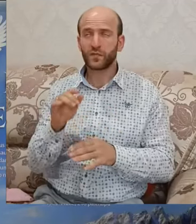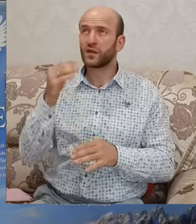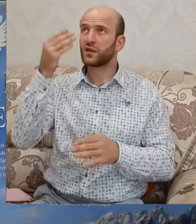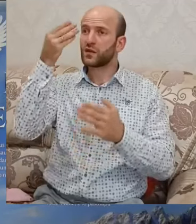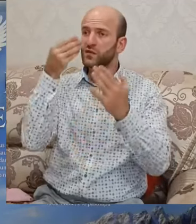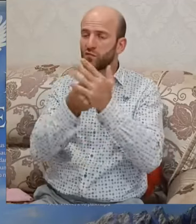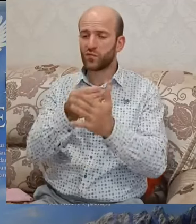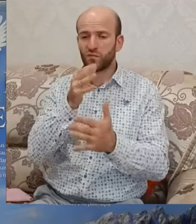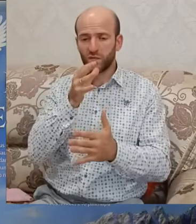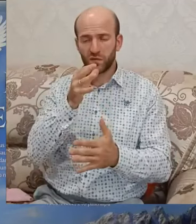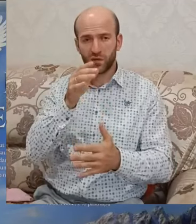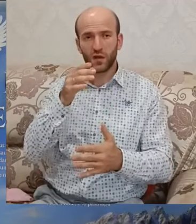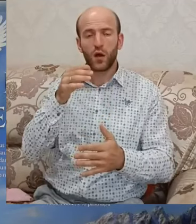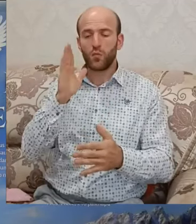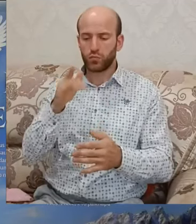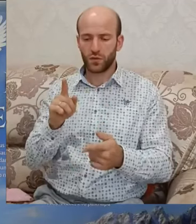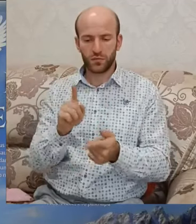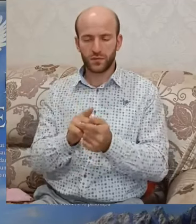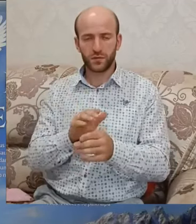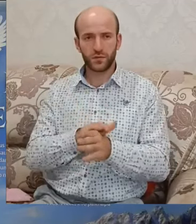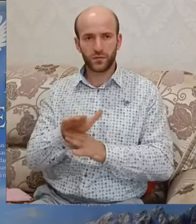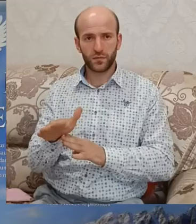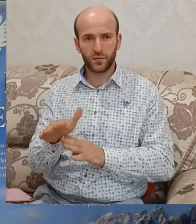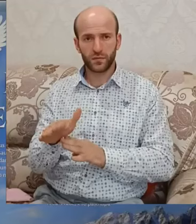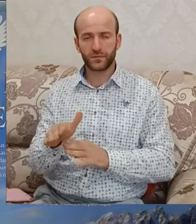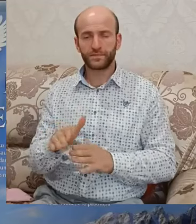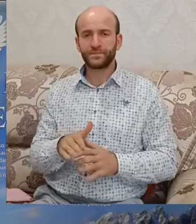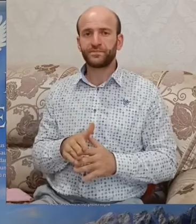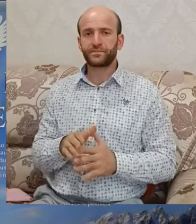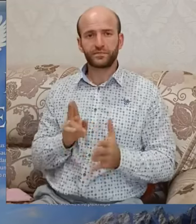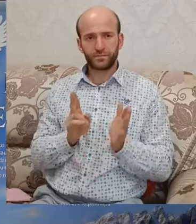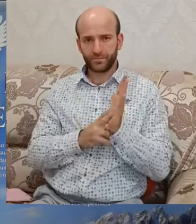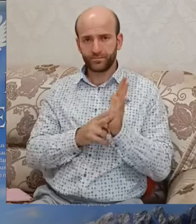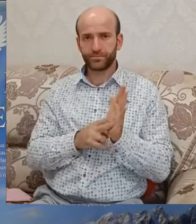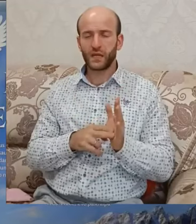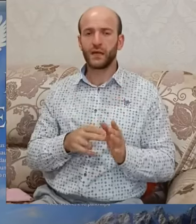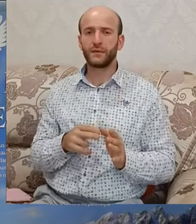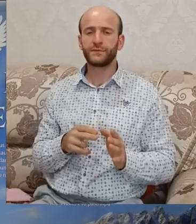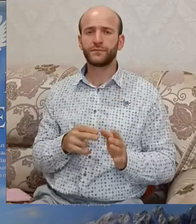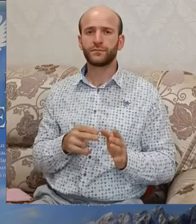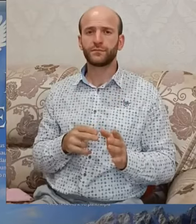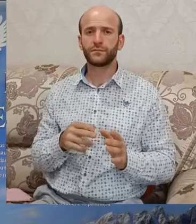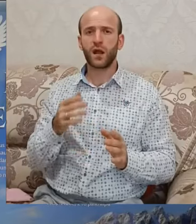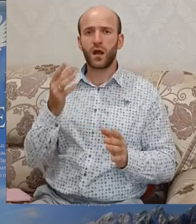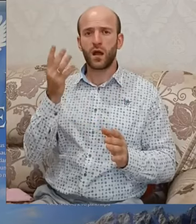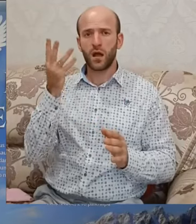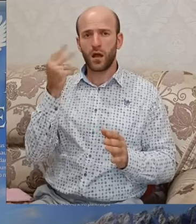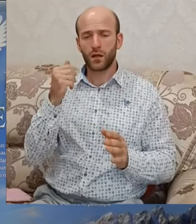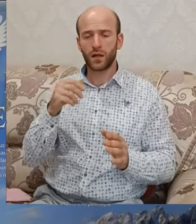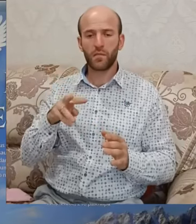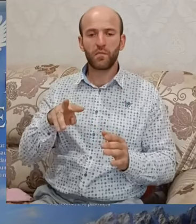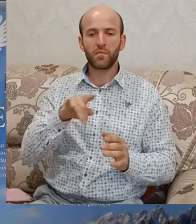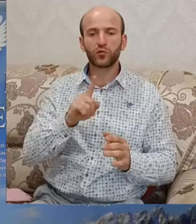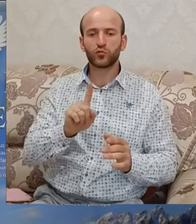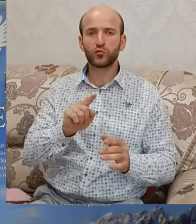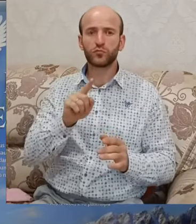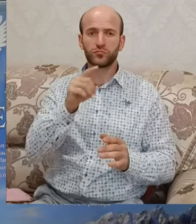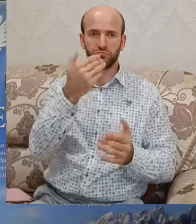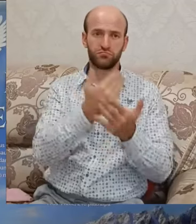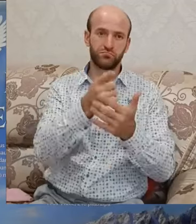исполниться. Amen. Аминь. Kada mes pasodinam kažką į žemę, когда мы что-то садим в